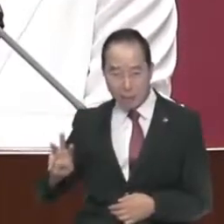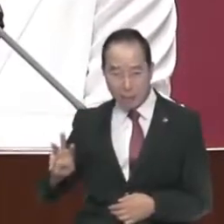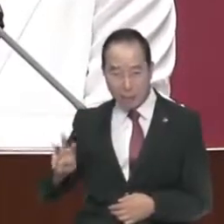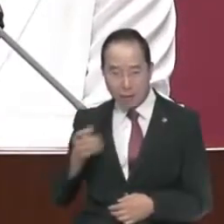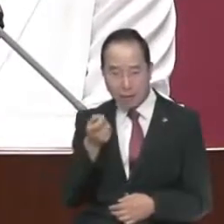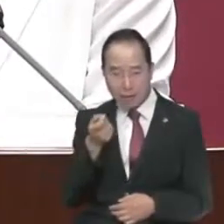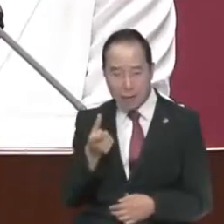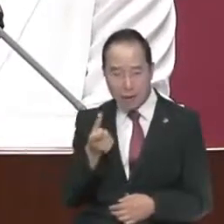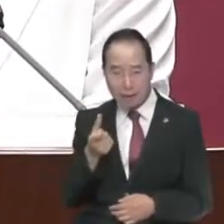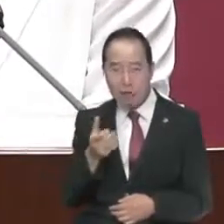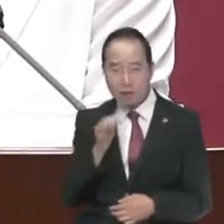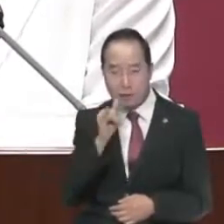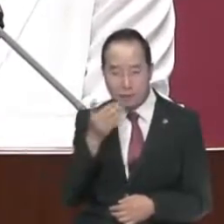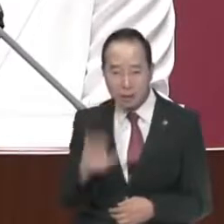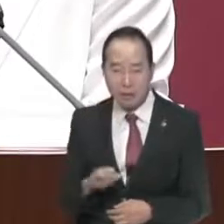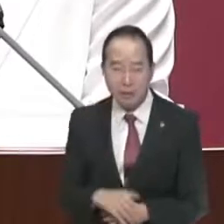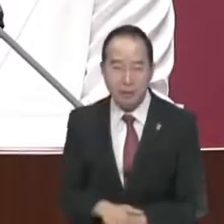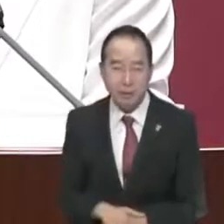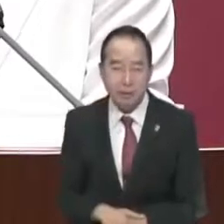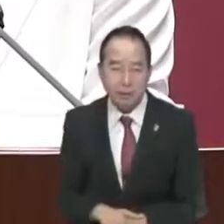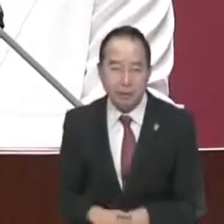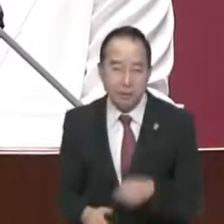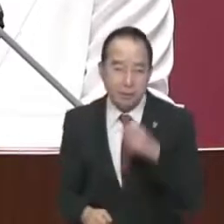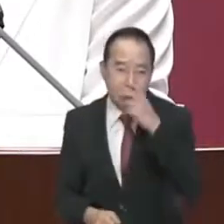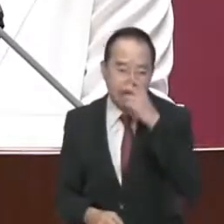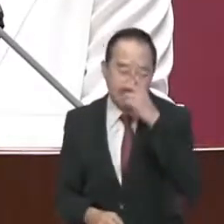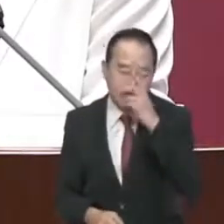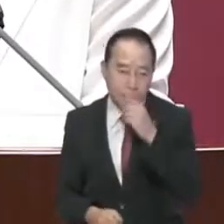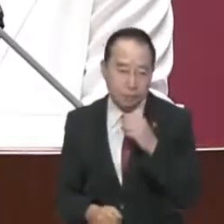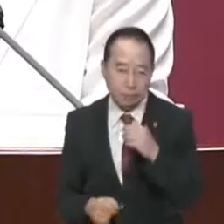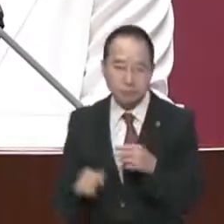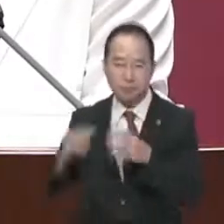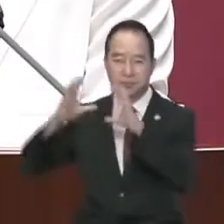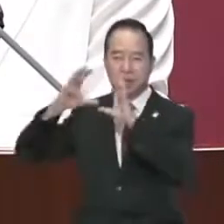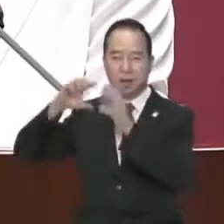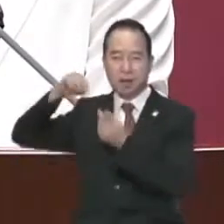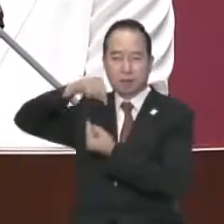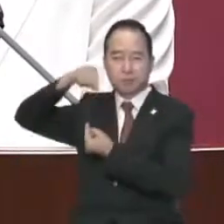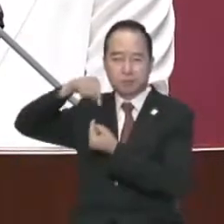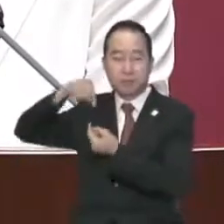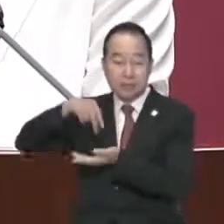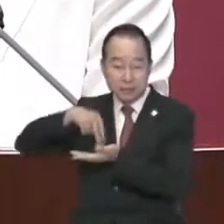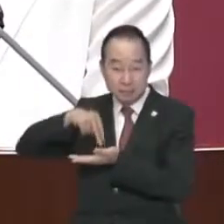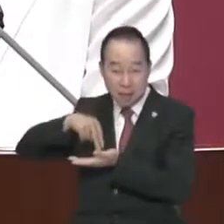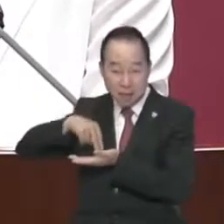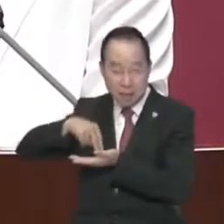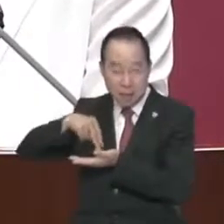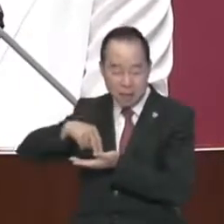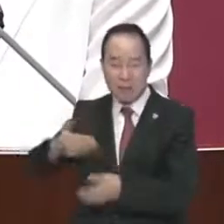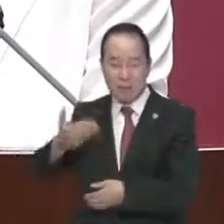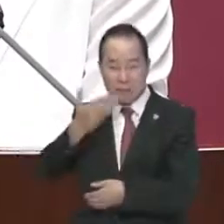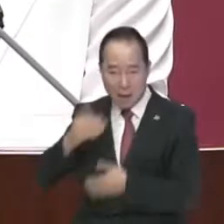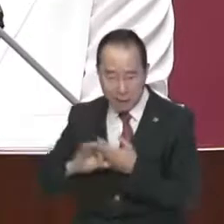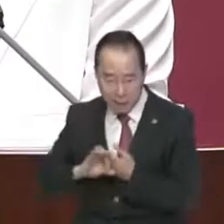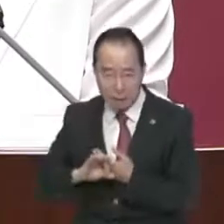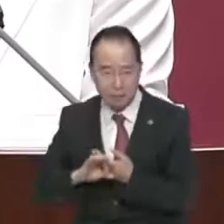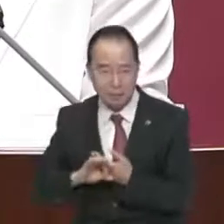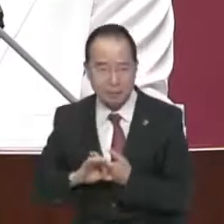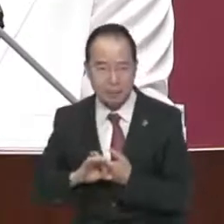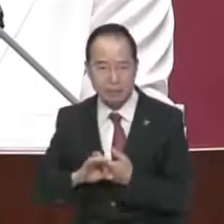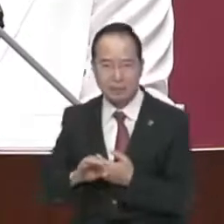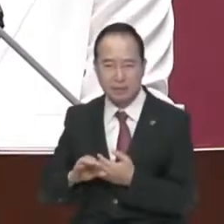시각에 따라서 다르죠. 그렇지만은 이제 이 살림을 하는 정부의 입장에서는 가능하면 빚을 덜